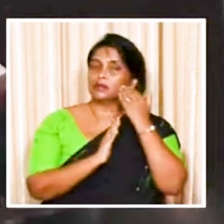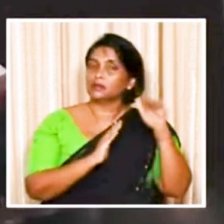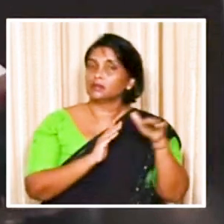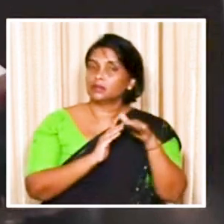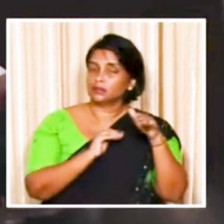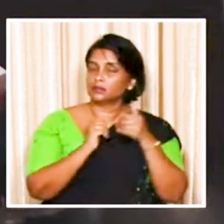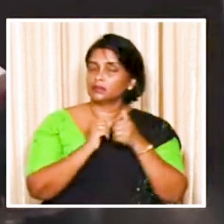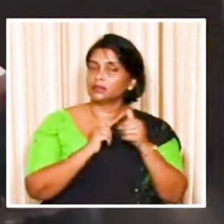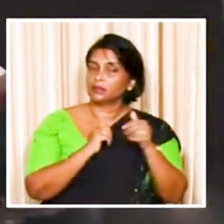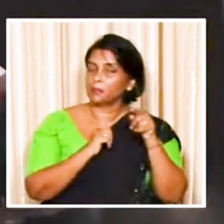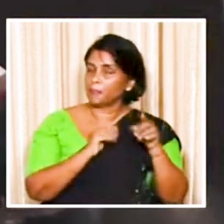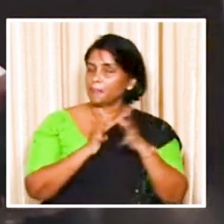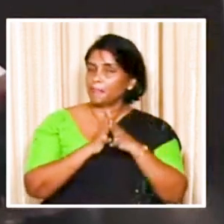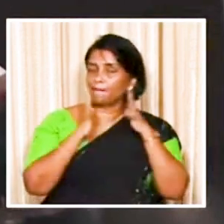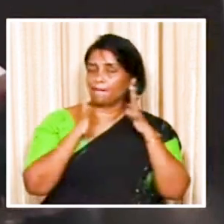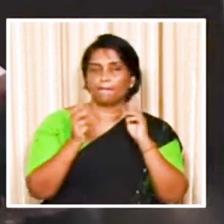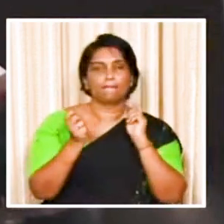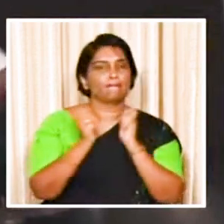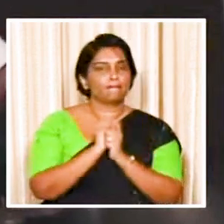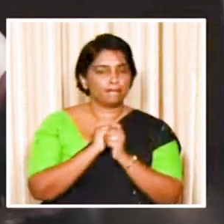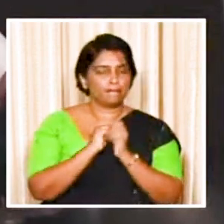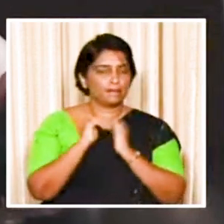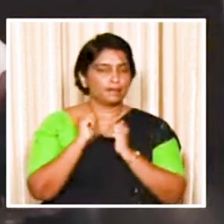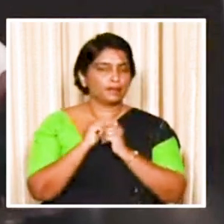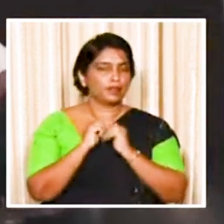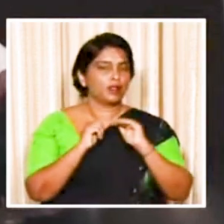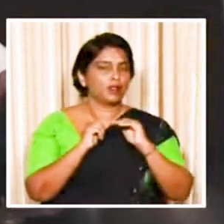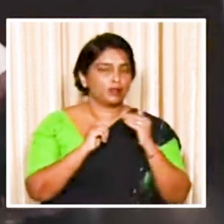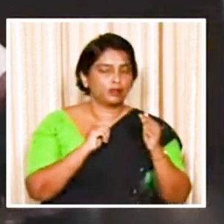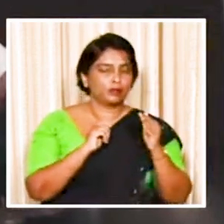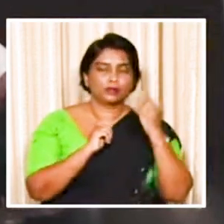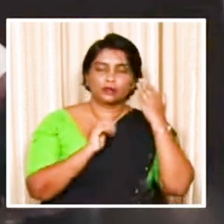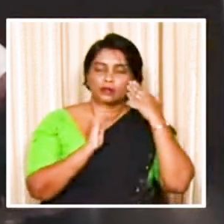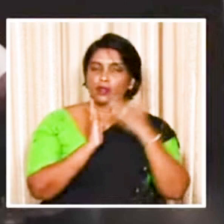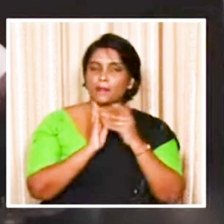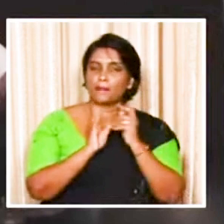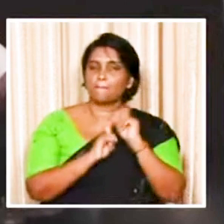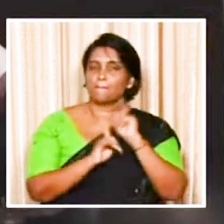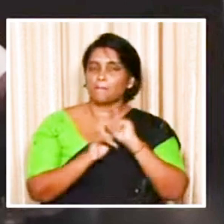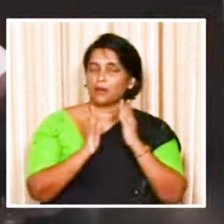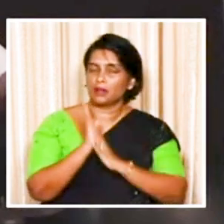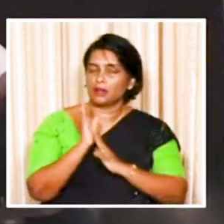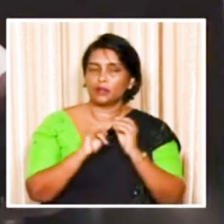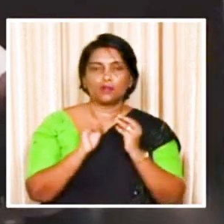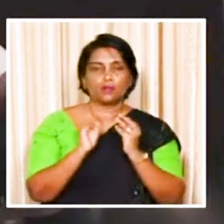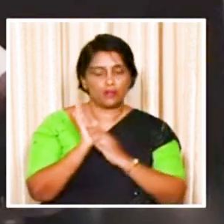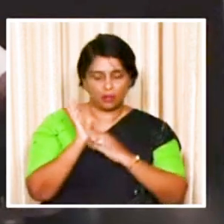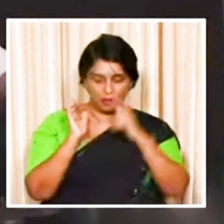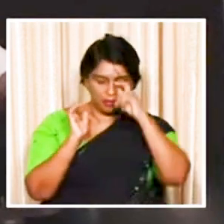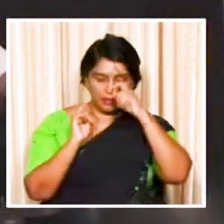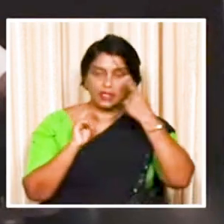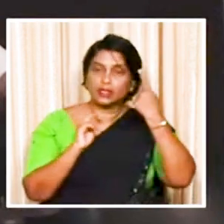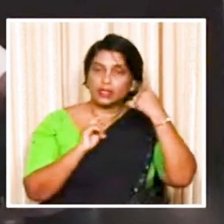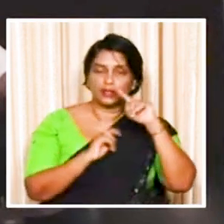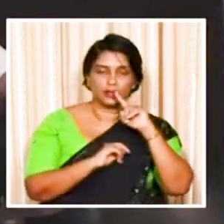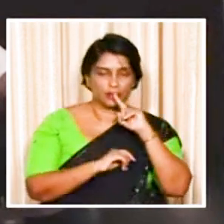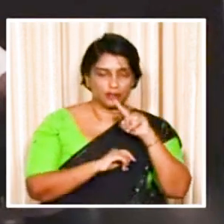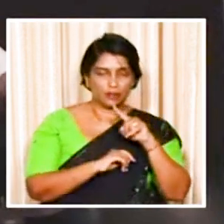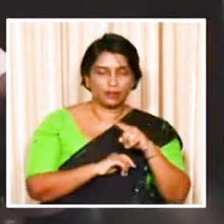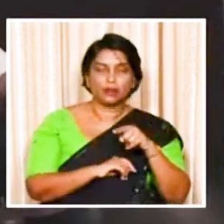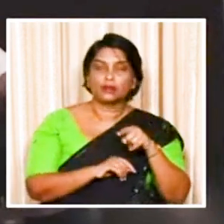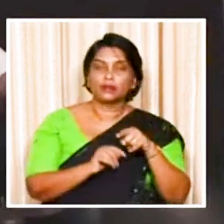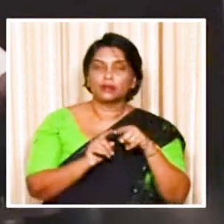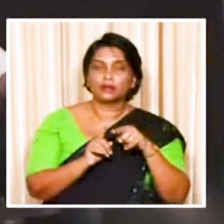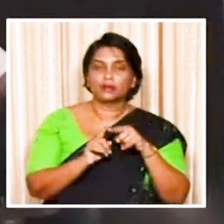மன்றிலே எங்களுடைய கௌரவ பாராளுமன்ற உறுப்பினர் மனோகணேசன் அவர்களும் தெரிவித்திருந்தார். தொடர்ந்தும் இங்கே இருக்கின்ற கொழும்பை